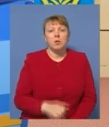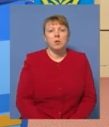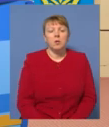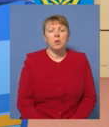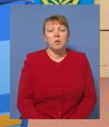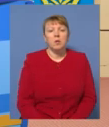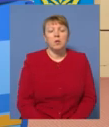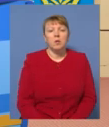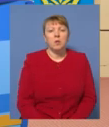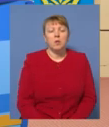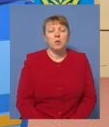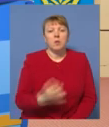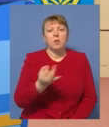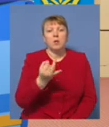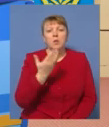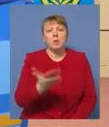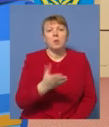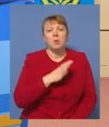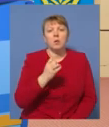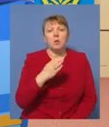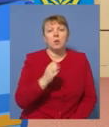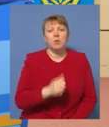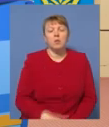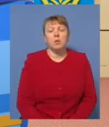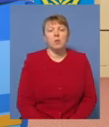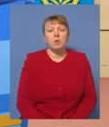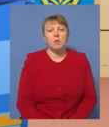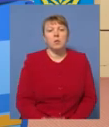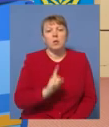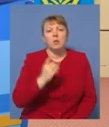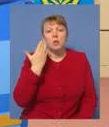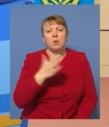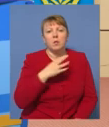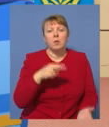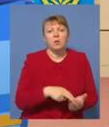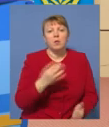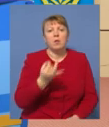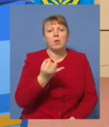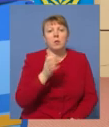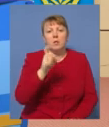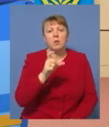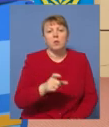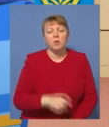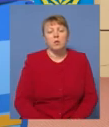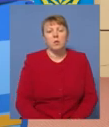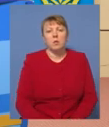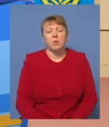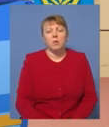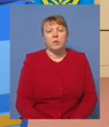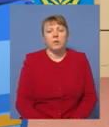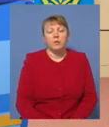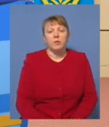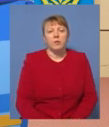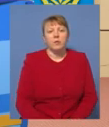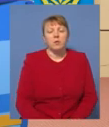основании доверенности представлял интересы Садыкова, несмотря на то, что им ранее представлялись интересы товарищества. А в свою очередь,